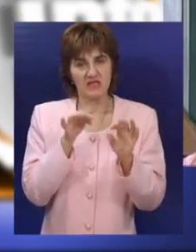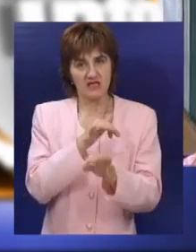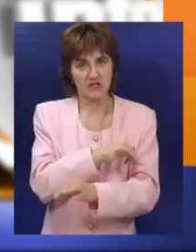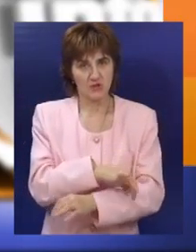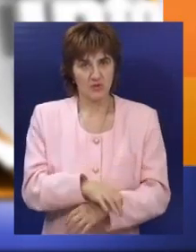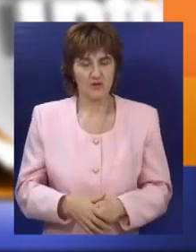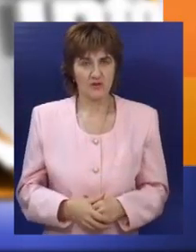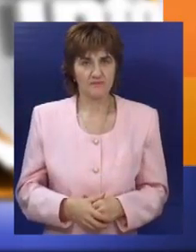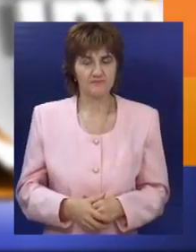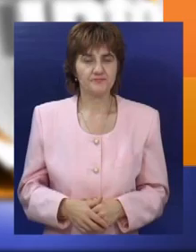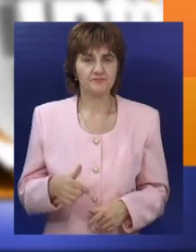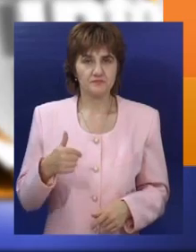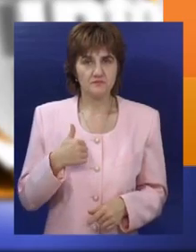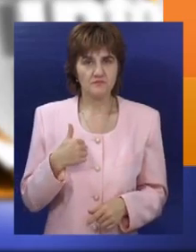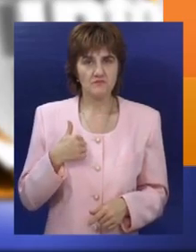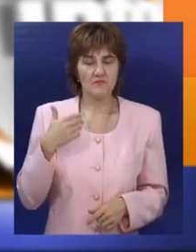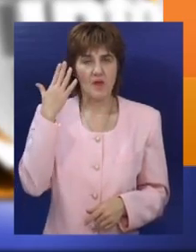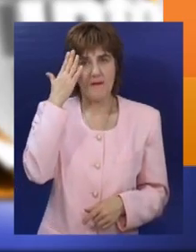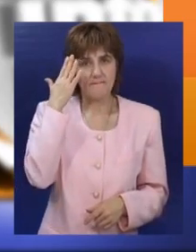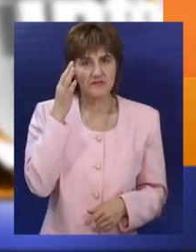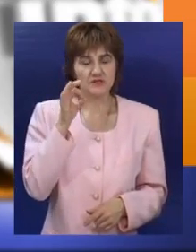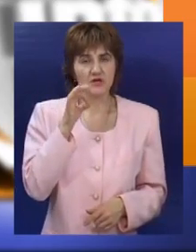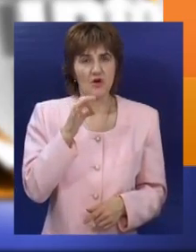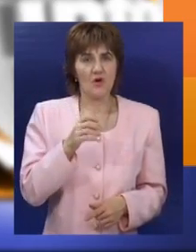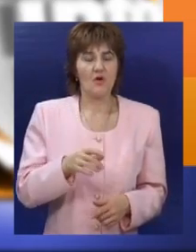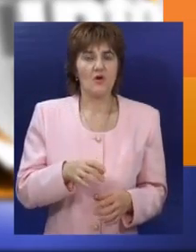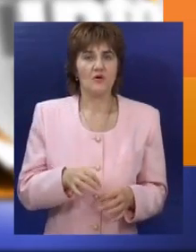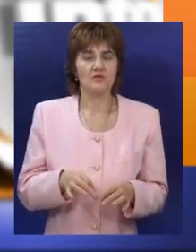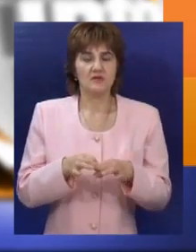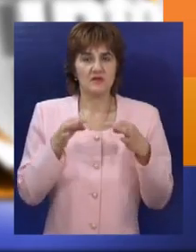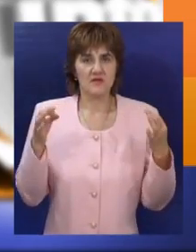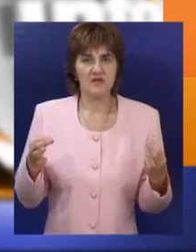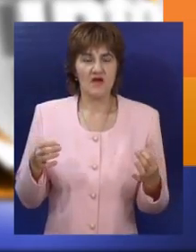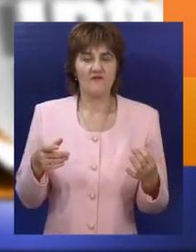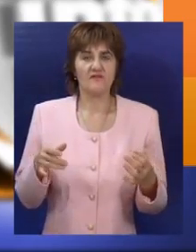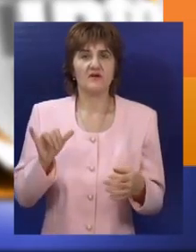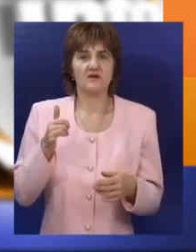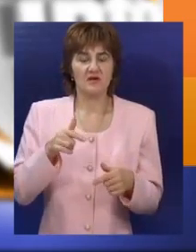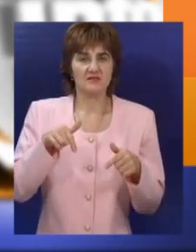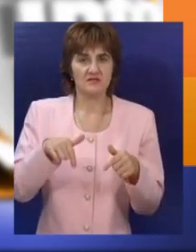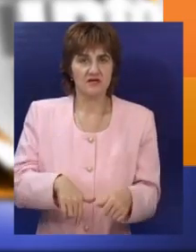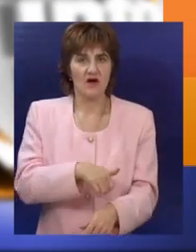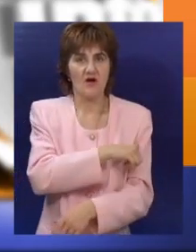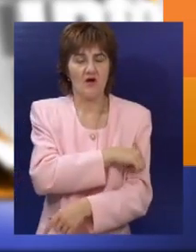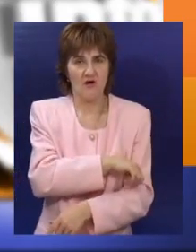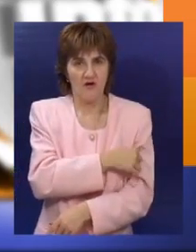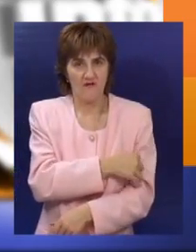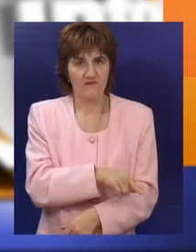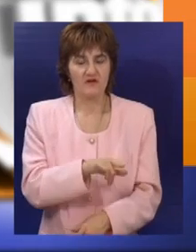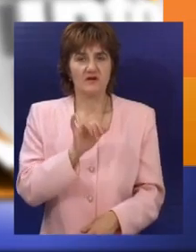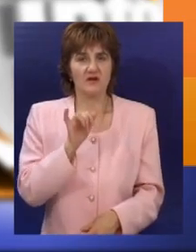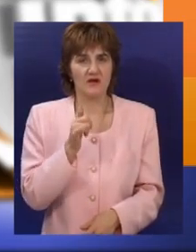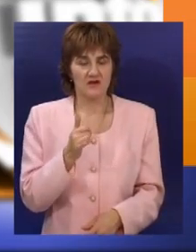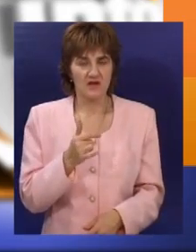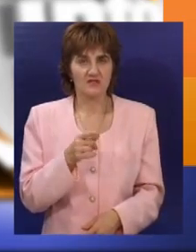Moje lično mišljenje o isplati jubilarnih nagrada za 2011. godinu jeste da je to